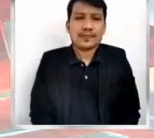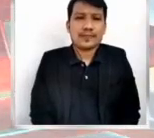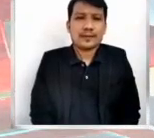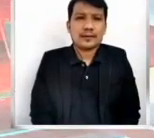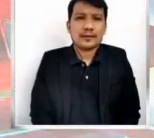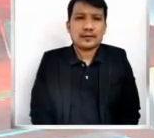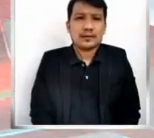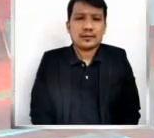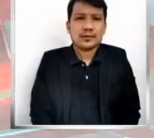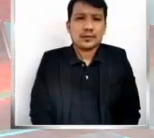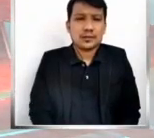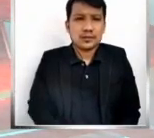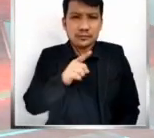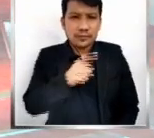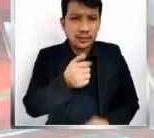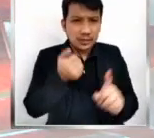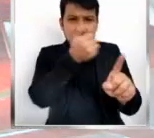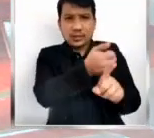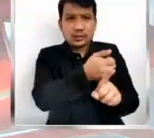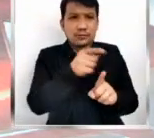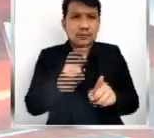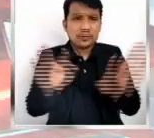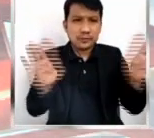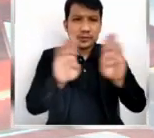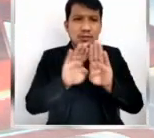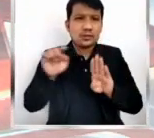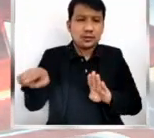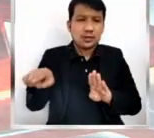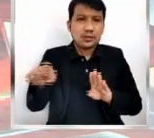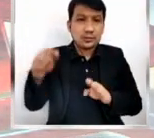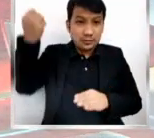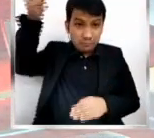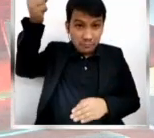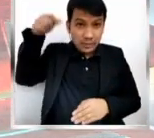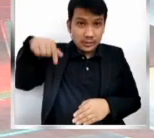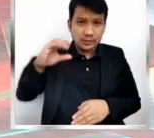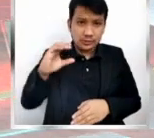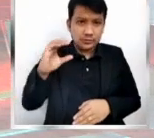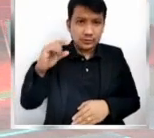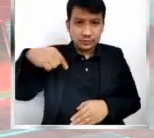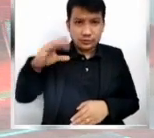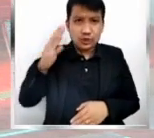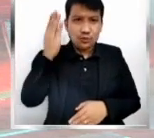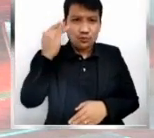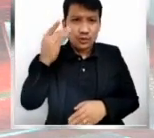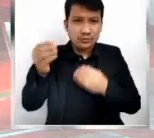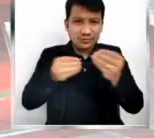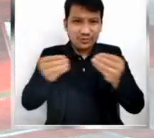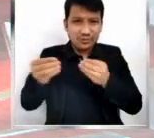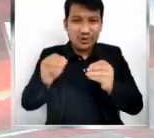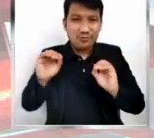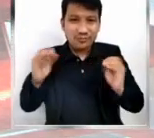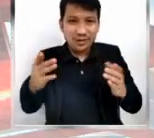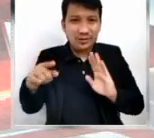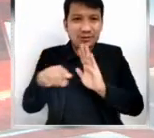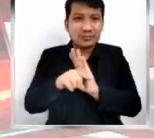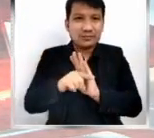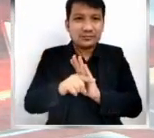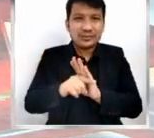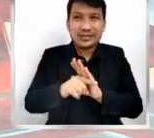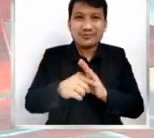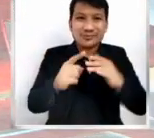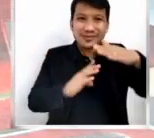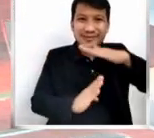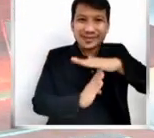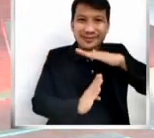Ni-raid at inirekomendahang ipasara ang isang bar sa Quezon City. Bukod kasi sa nag-o-operate pa rin kahit lampas na sa curfew, na pag-alamang